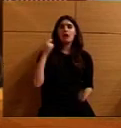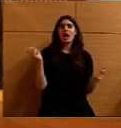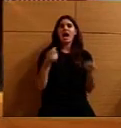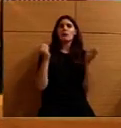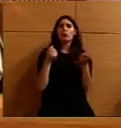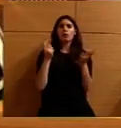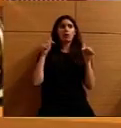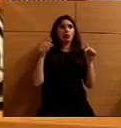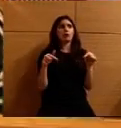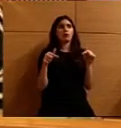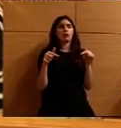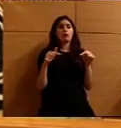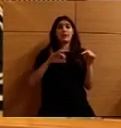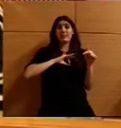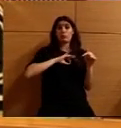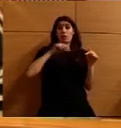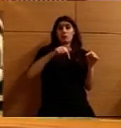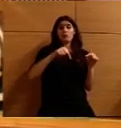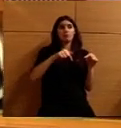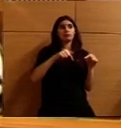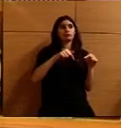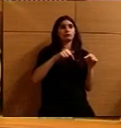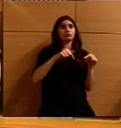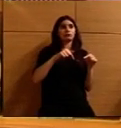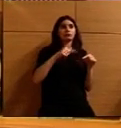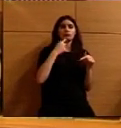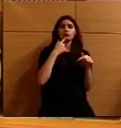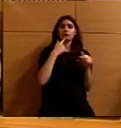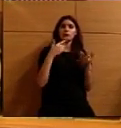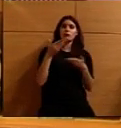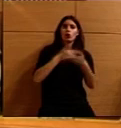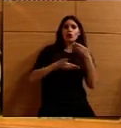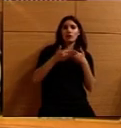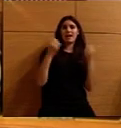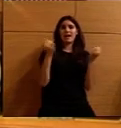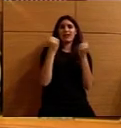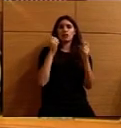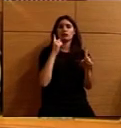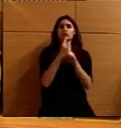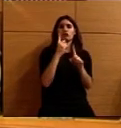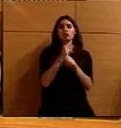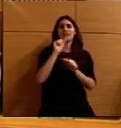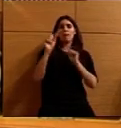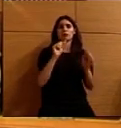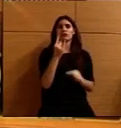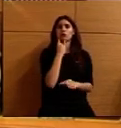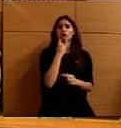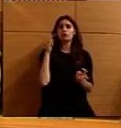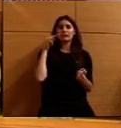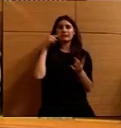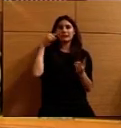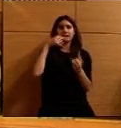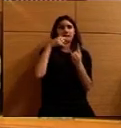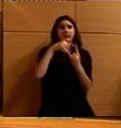part de la Diputació anava a coordinar accions contra el mosquit tigre en 4 municipis de